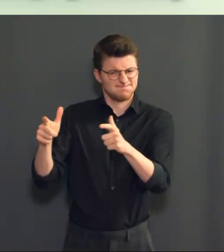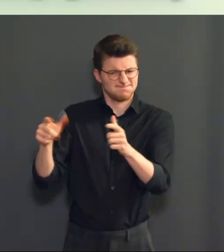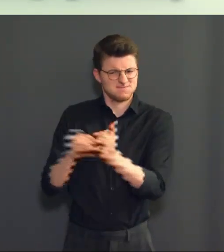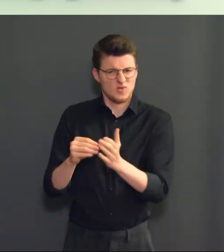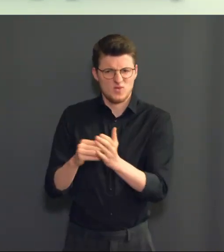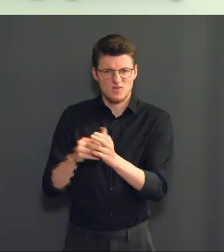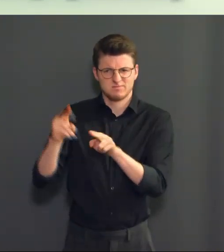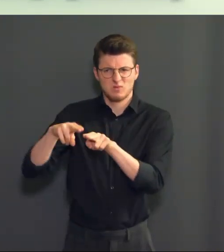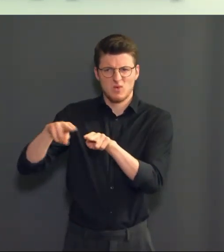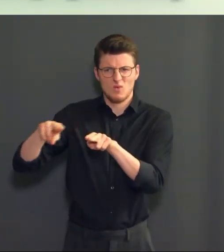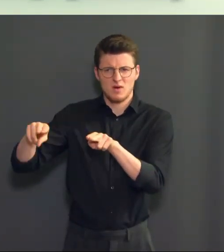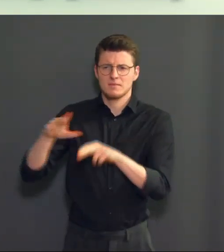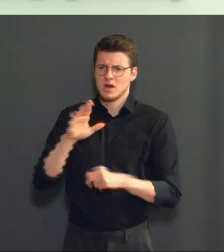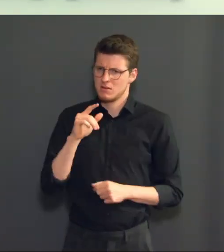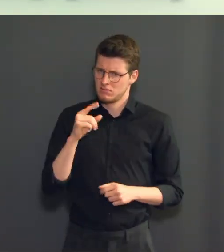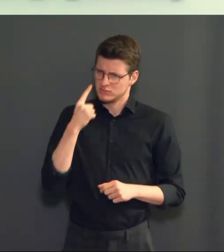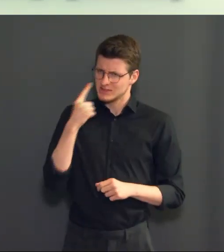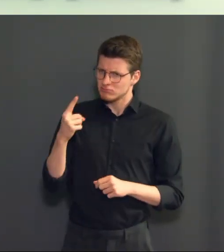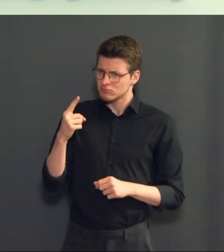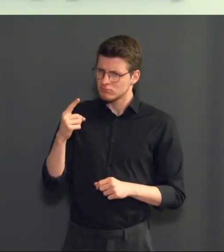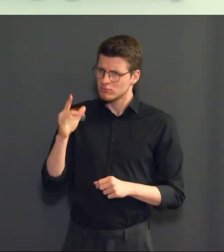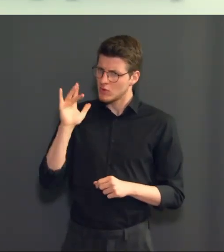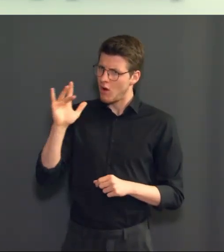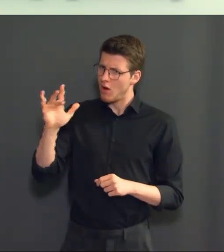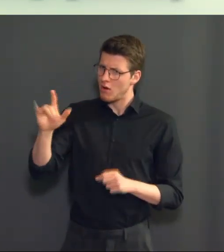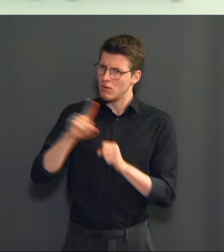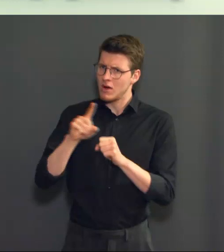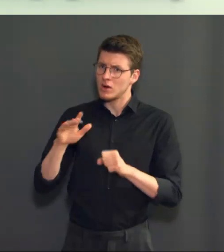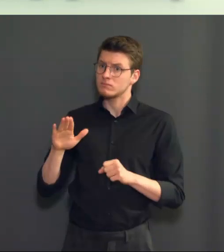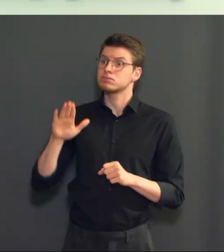het er wel naar uitziet dat ook dit elk moment kan aftoppen.